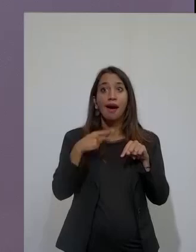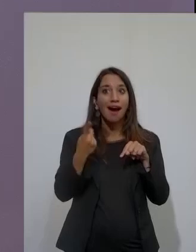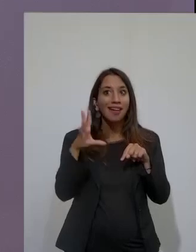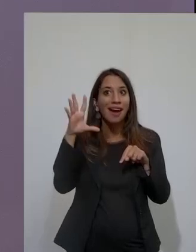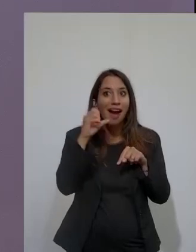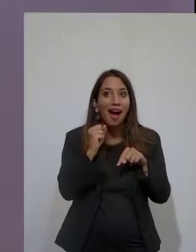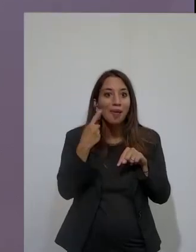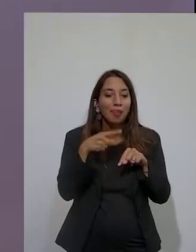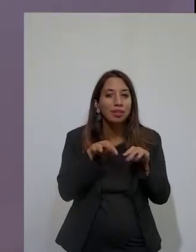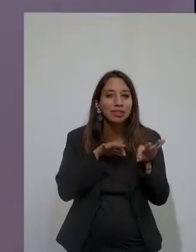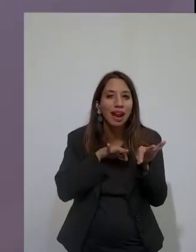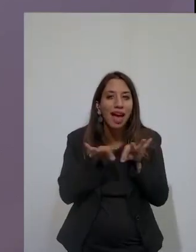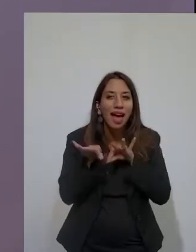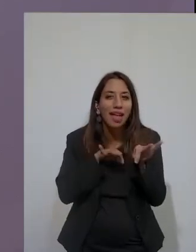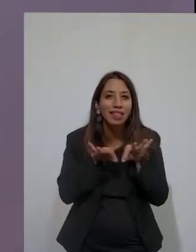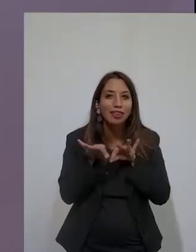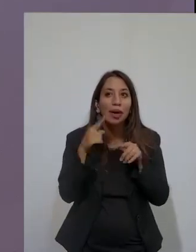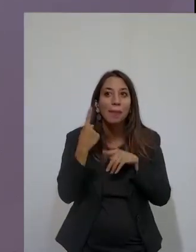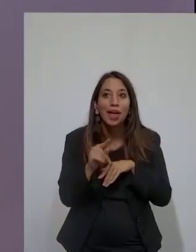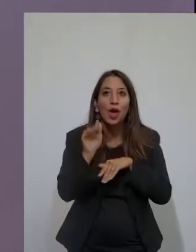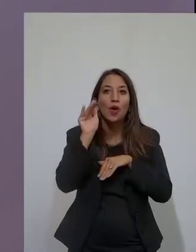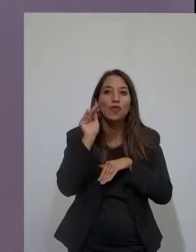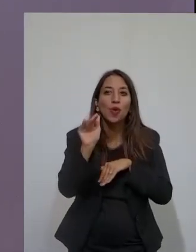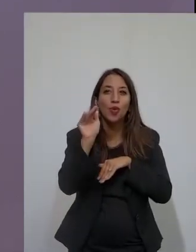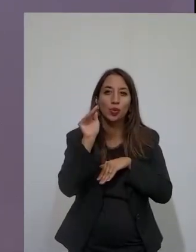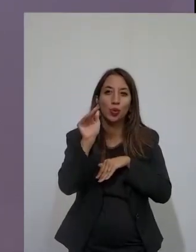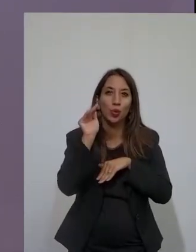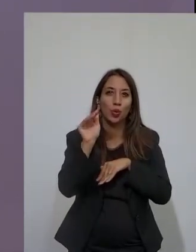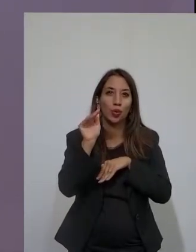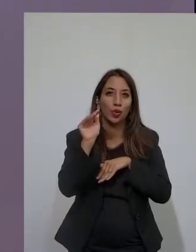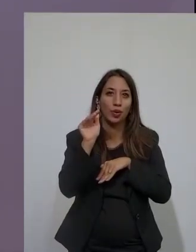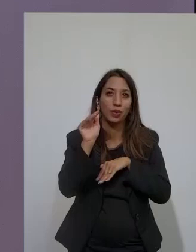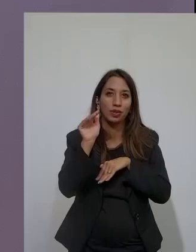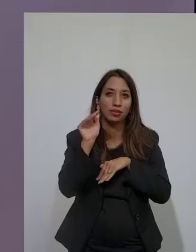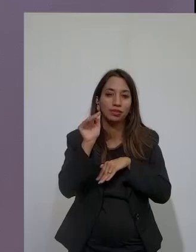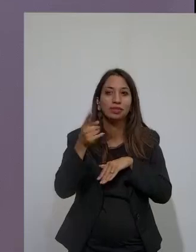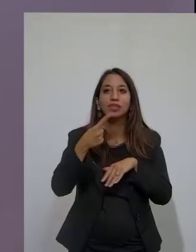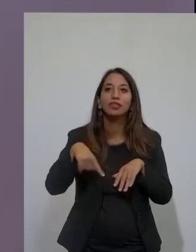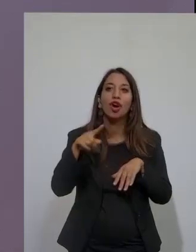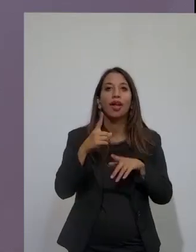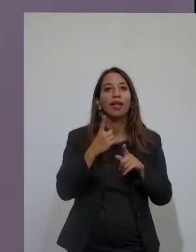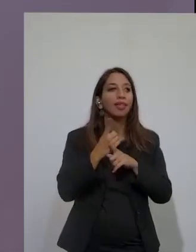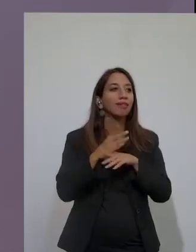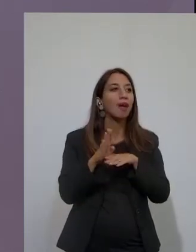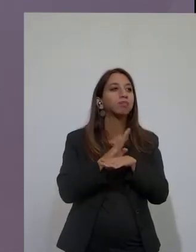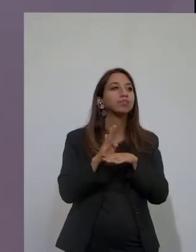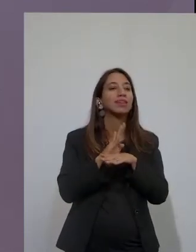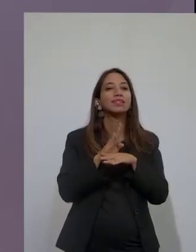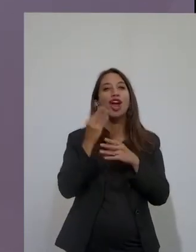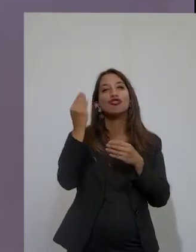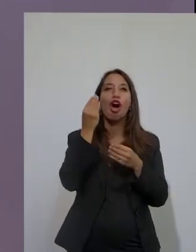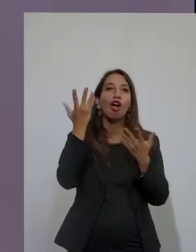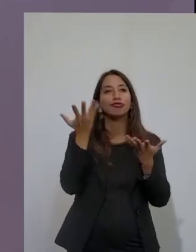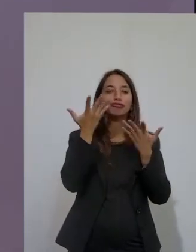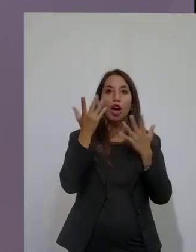è strategico per il futuro. Non dobbiamo fare business as usual, dobbiamo fare in modo che